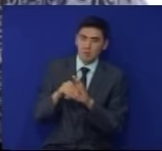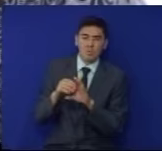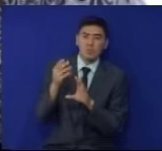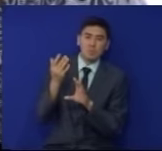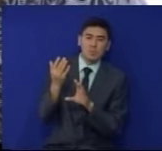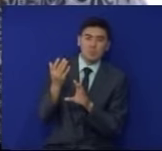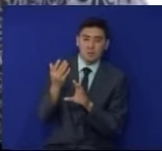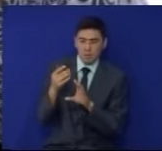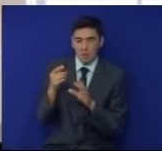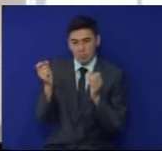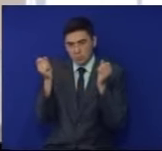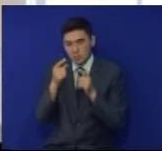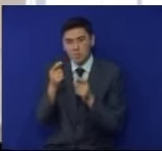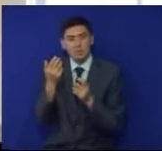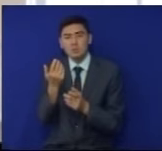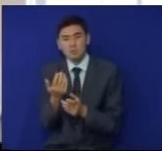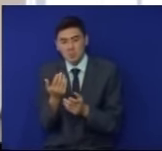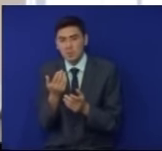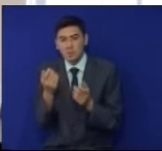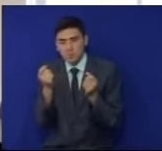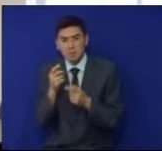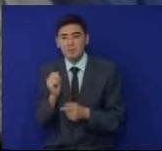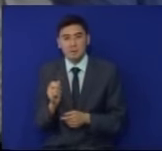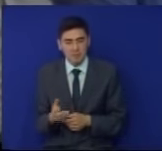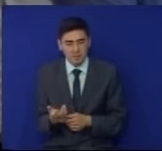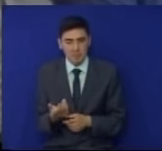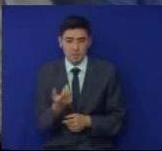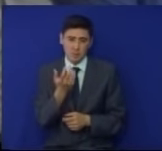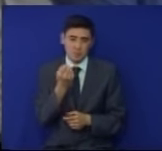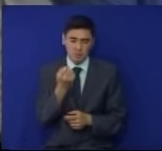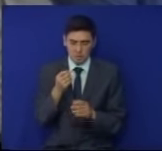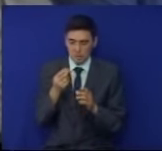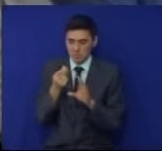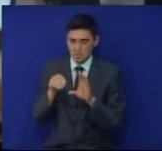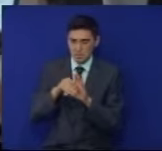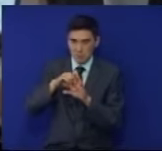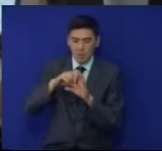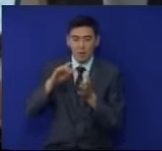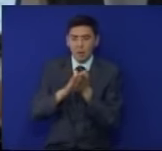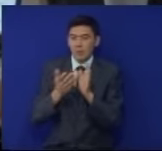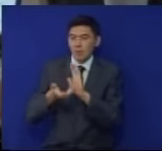каким образом можно отслеживать накопления и на реализацию каких проектов они направлены.